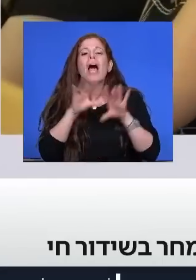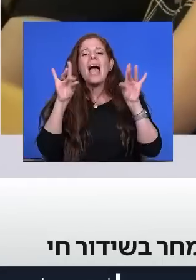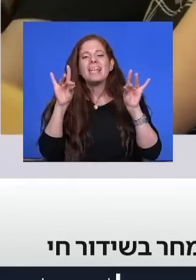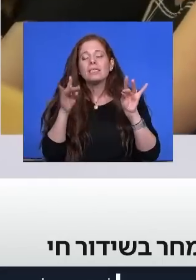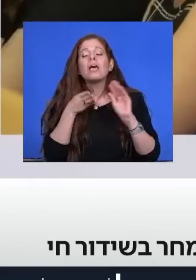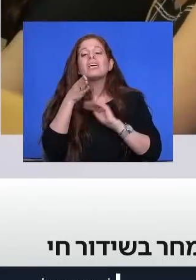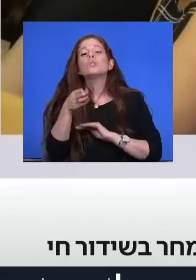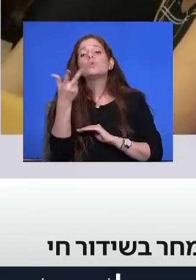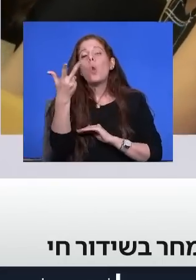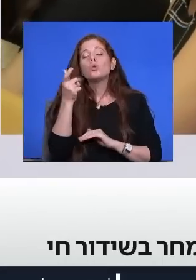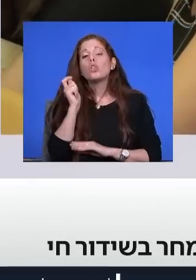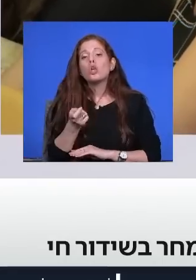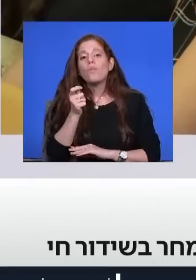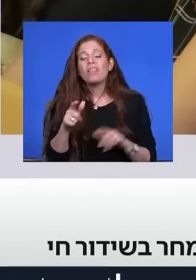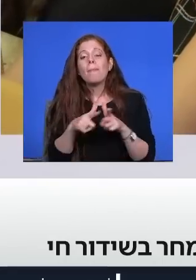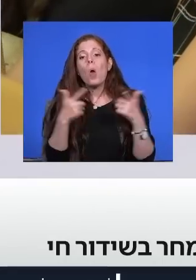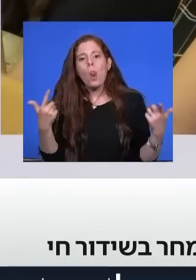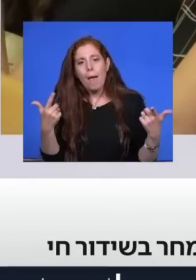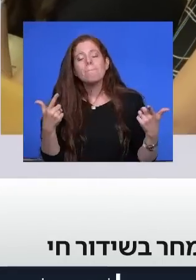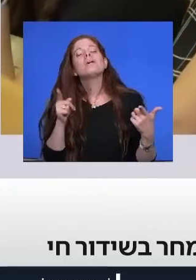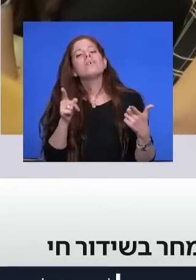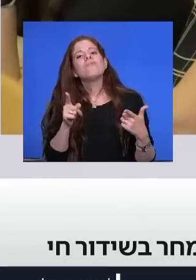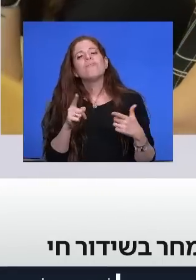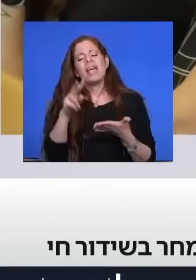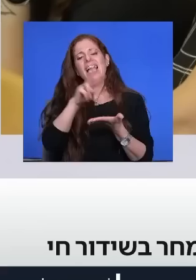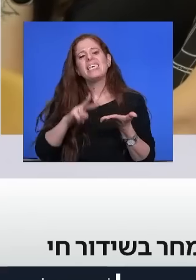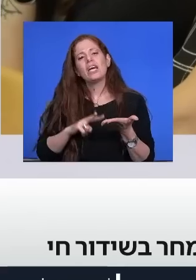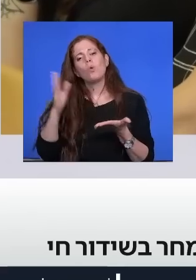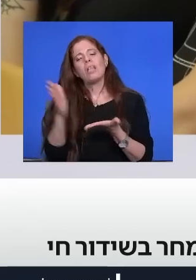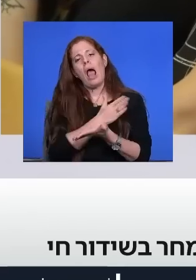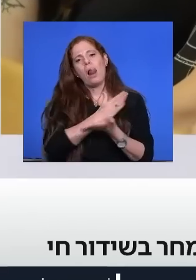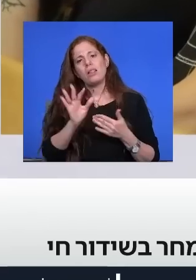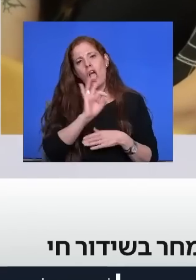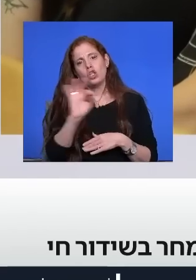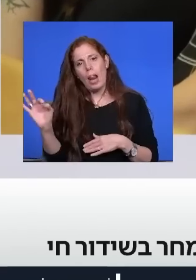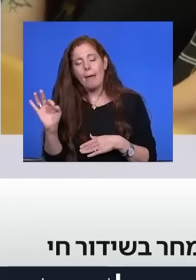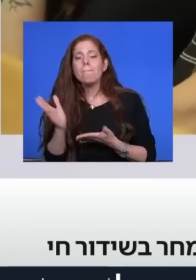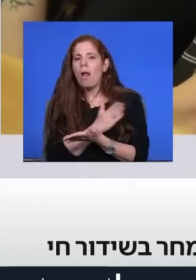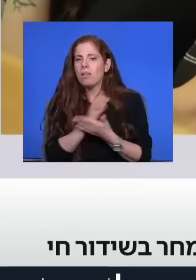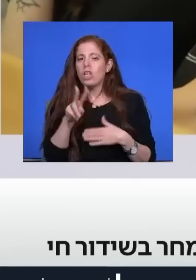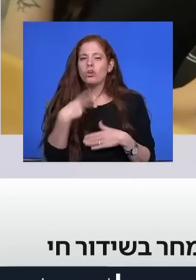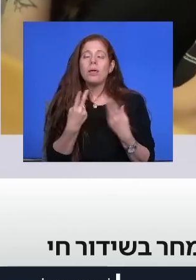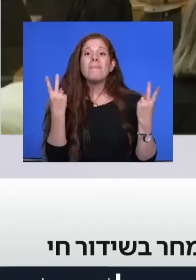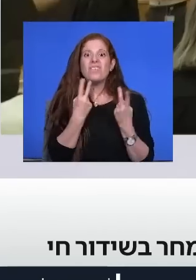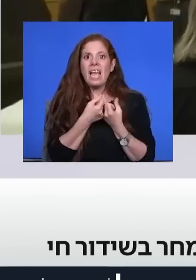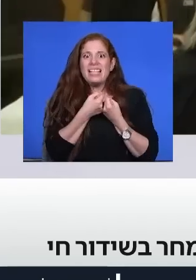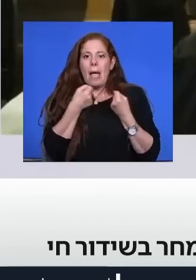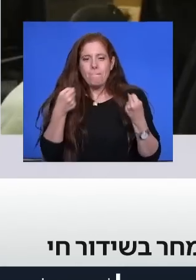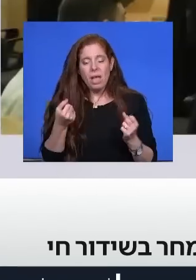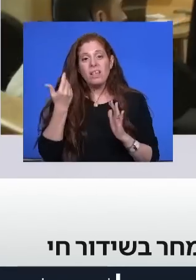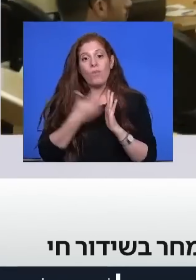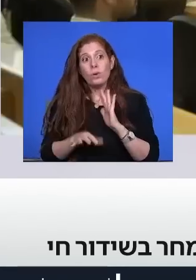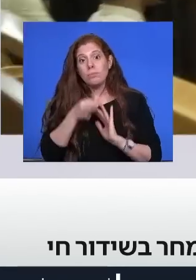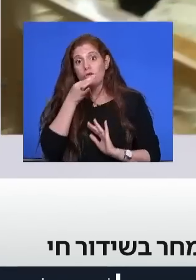שלושת השופטים לאולם ויקריאו את הכרעת הדין שלהם, הכרעת דין שתהיה בוודאי דרמטית. ומעבר לשאלה אשם או לא